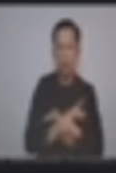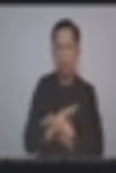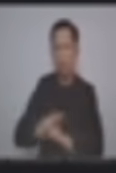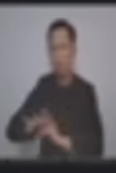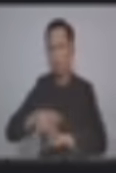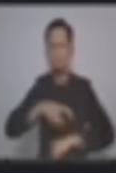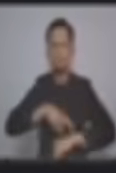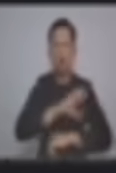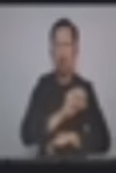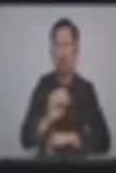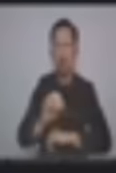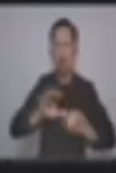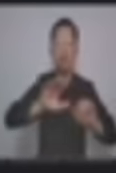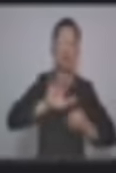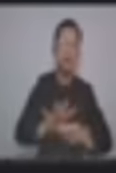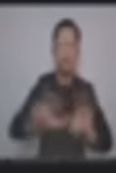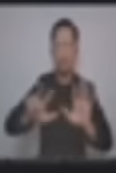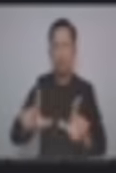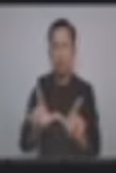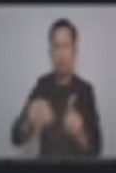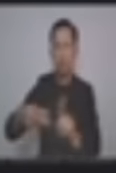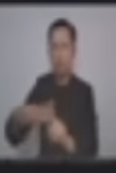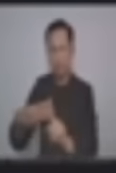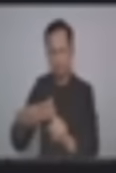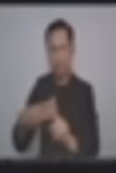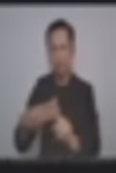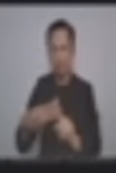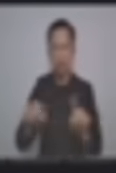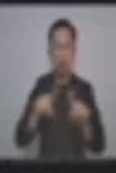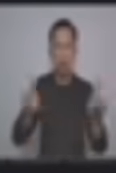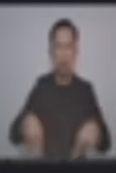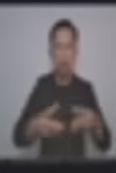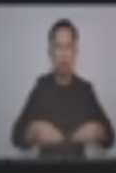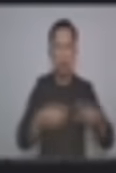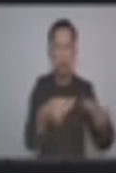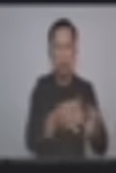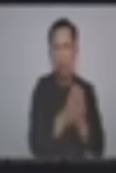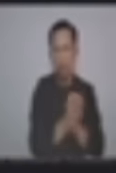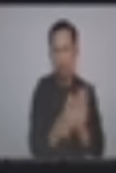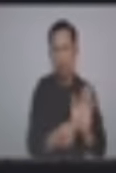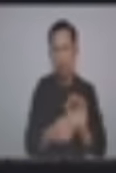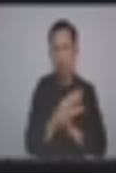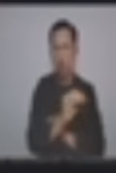005 WIB berdasarkan akta pengajuan permohonan pemohon nomor